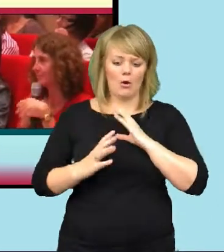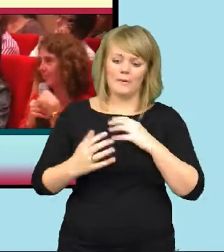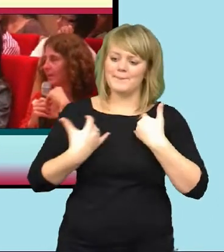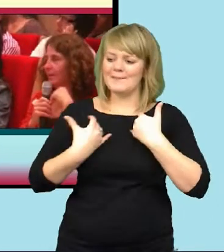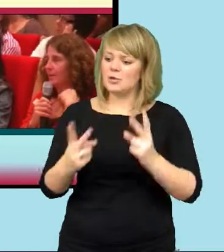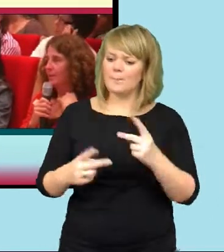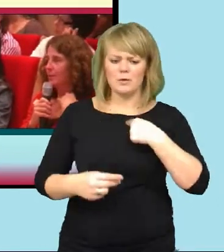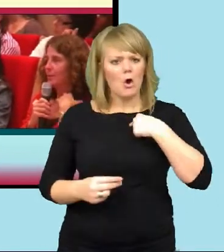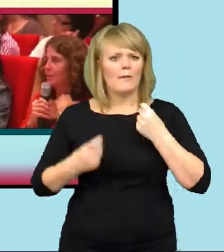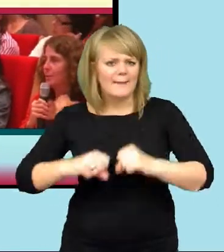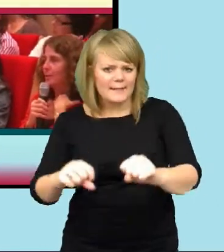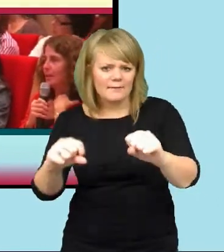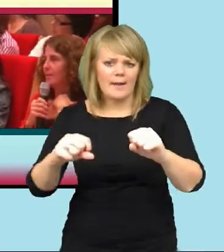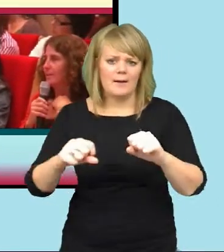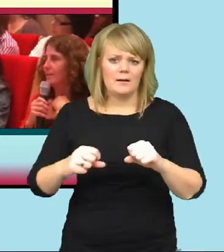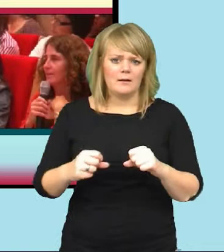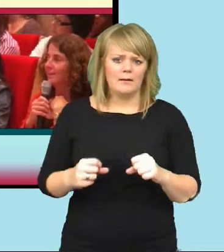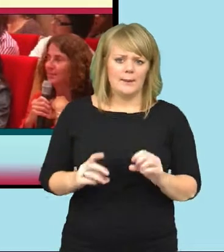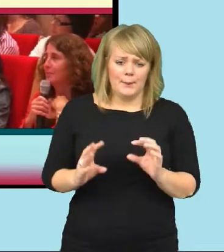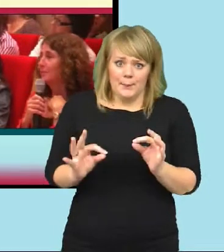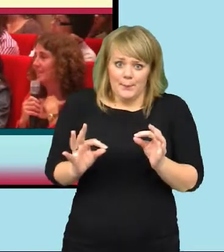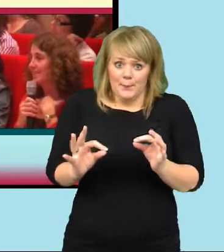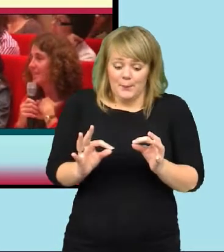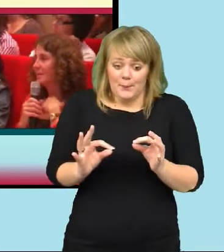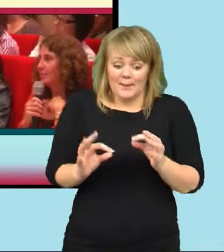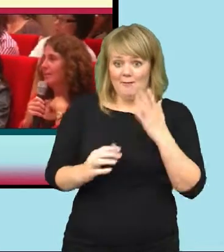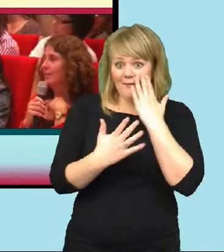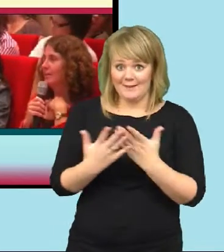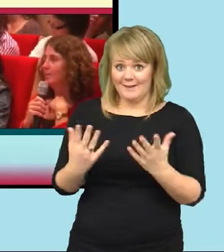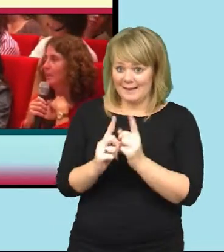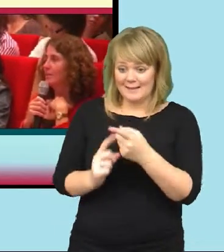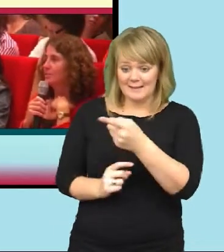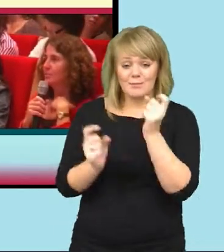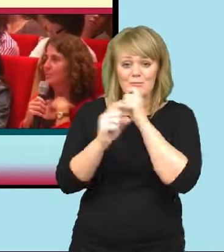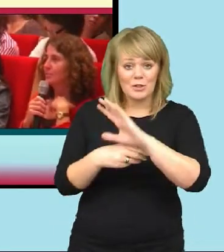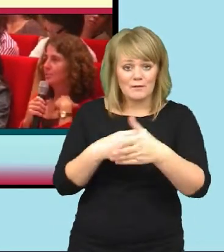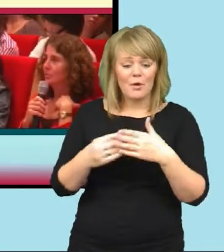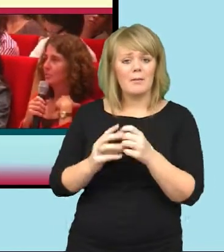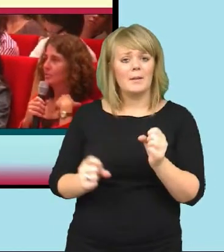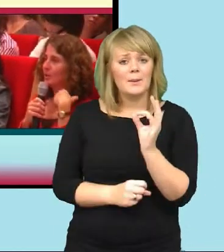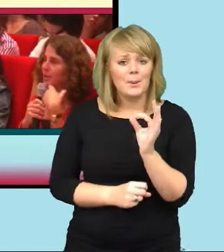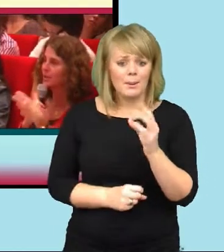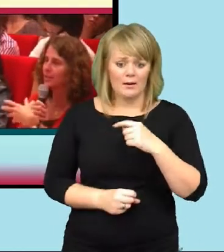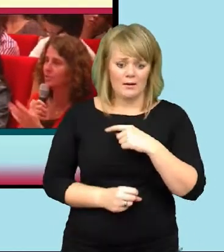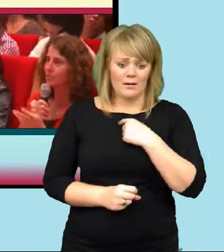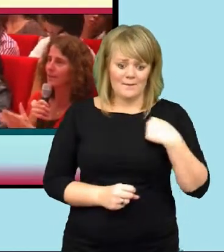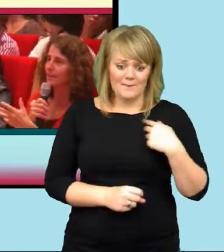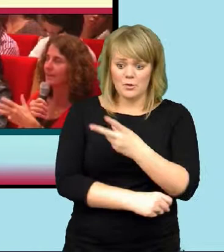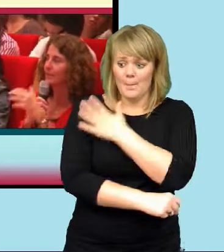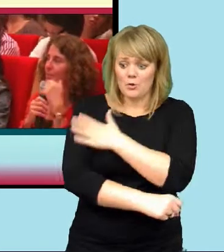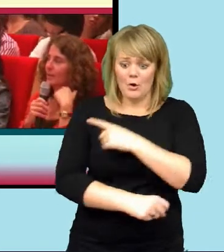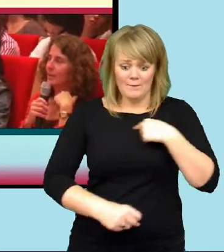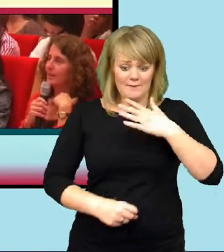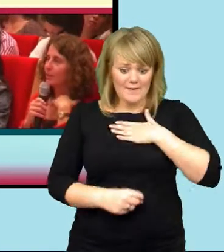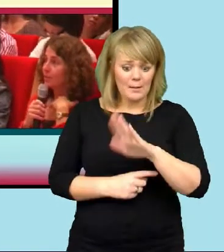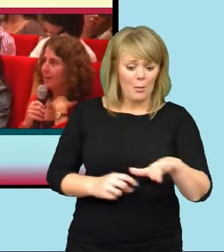är. Hur kan man, eller jag vet inte om ni kan säga det då, men hur kan man som den personalen som önskar ett större